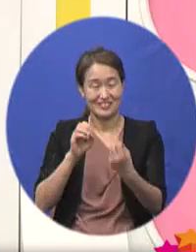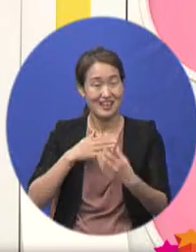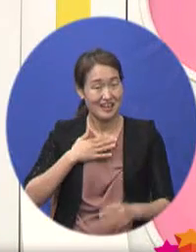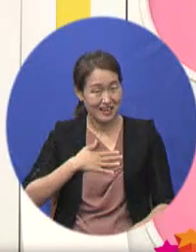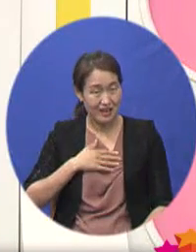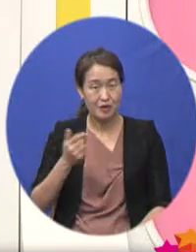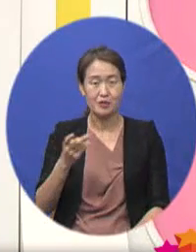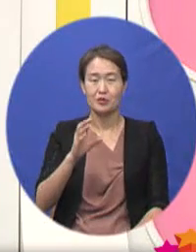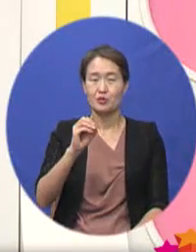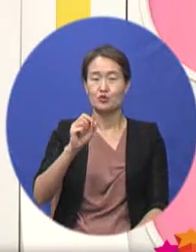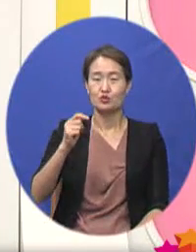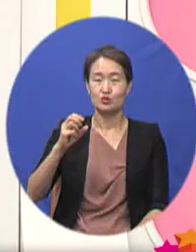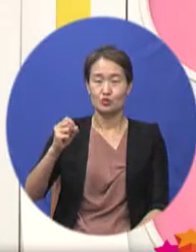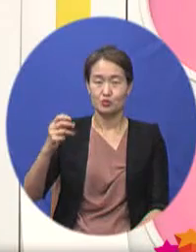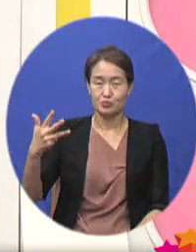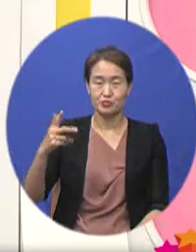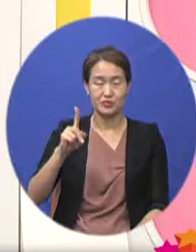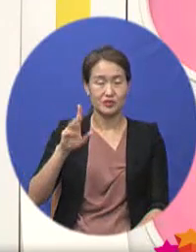아신 분은